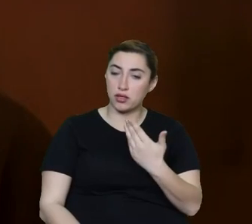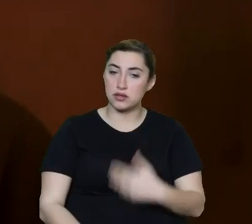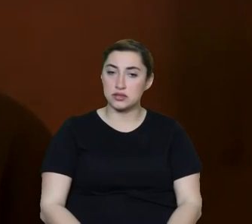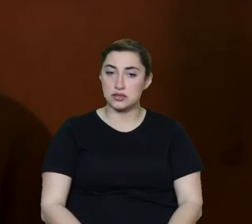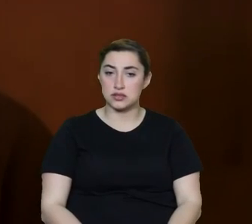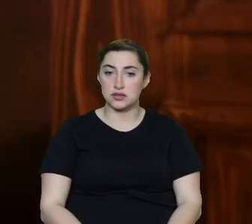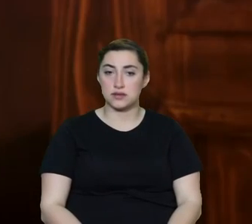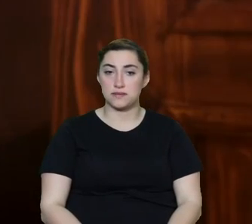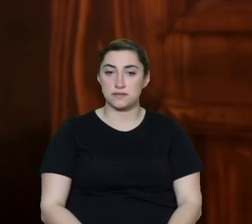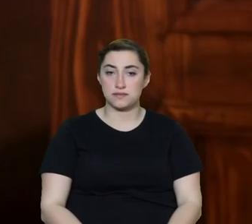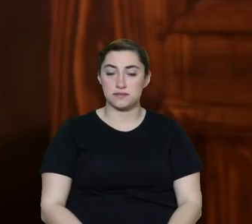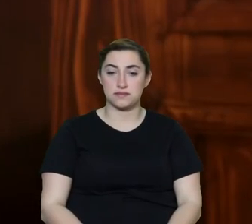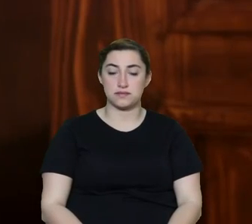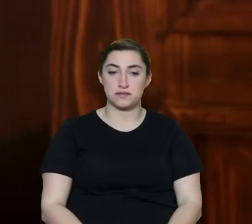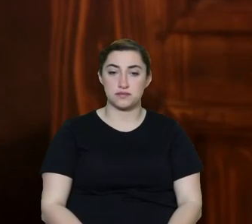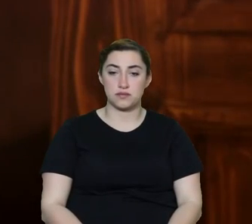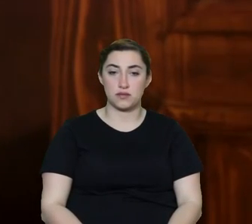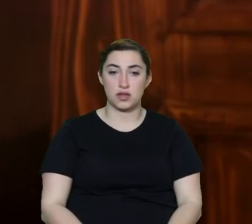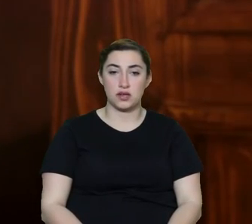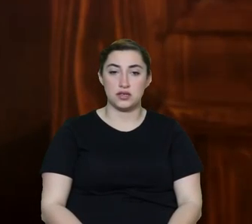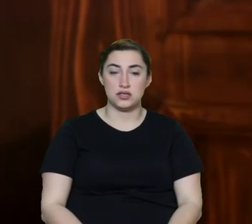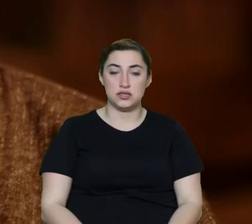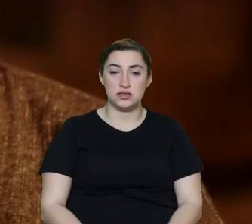bakalım. Kasım kapı aralığından dinliyor.